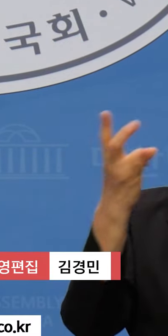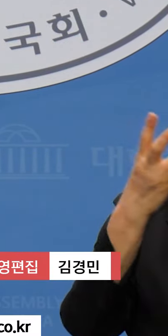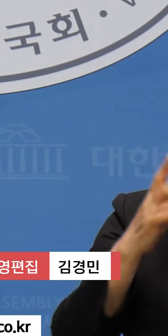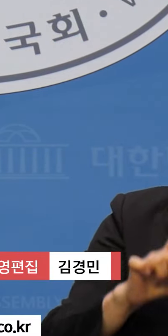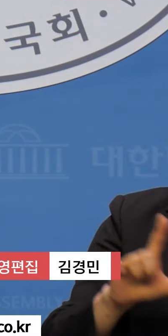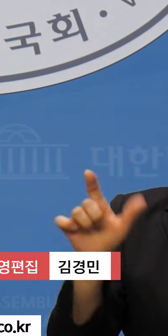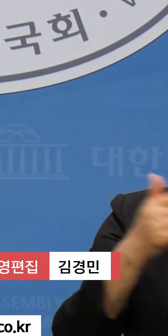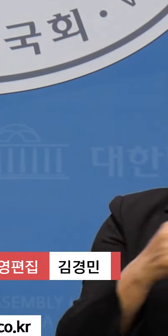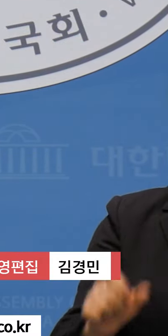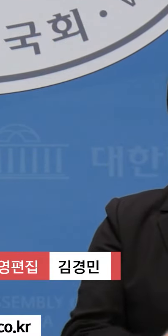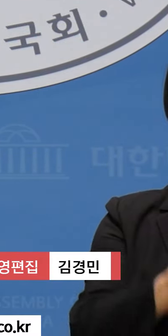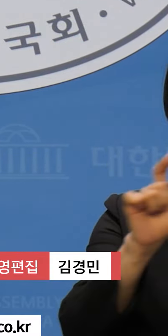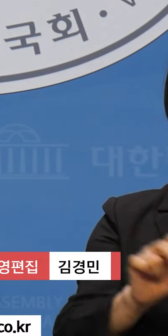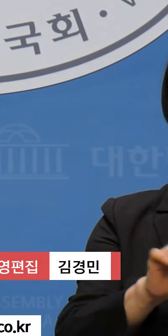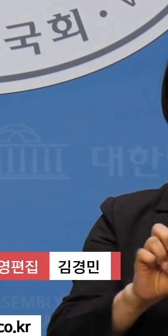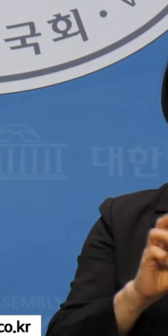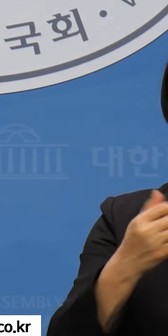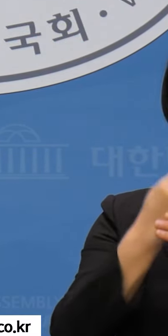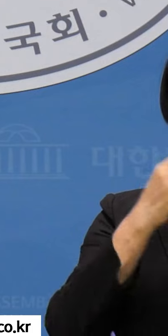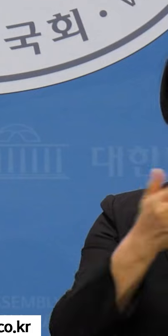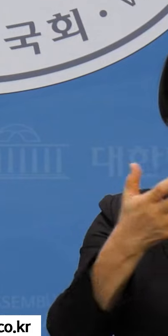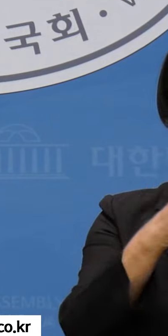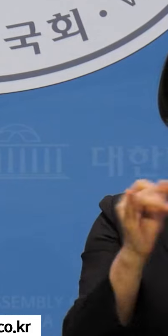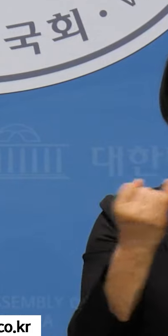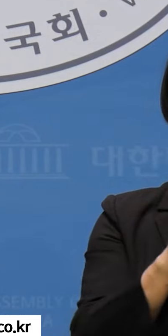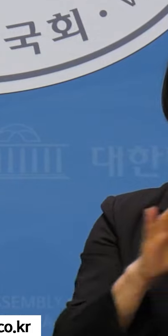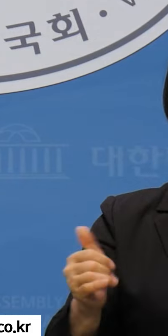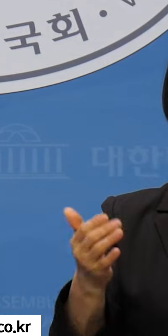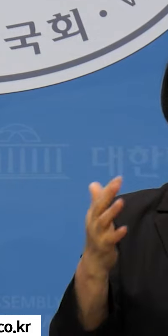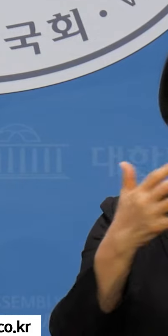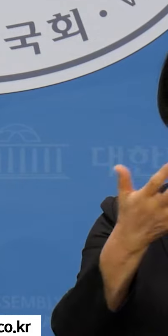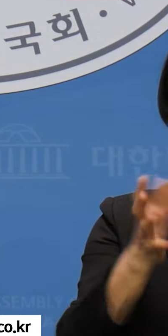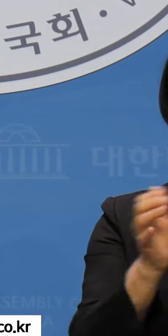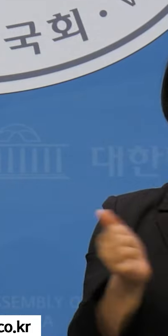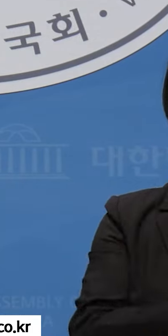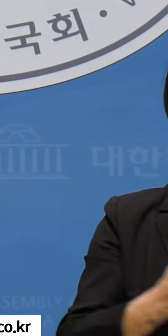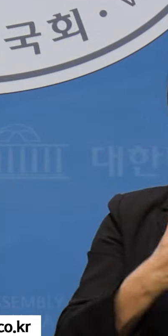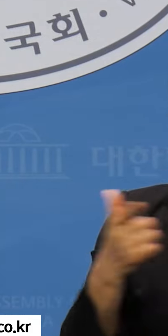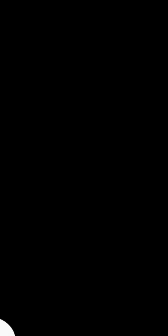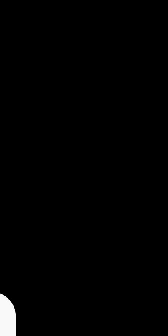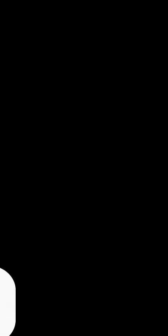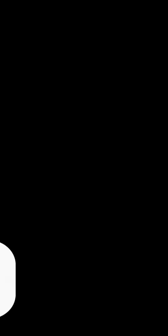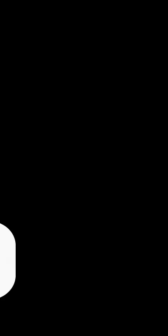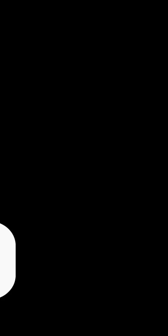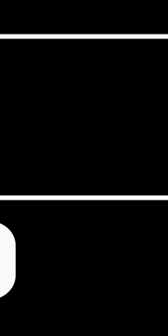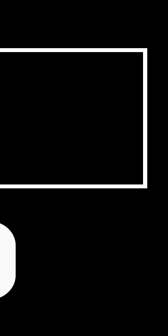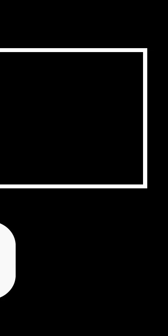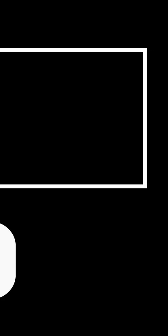2024년 2월 23일 더불어민주당 여성가족위원회 위원 1동